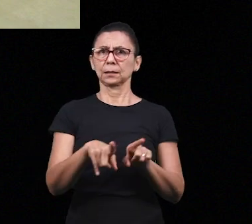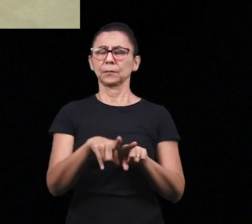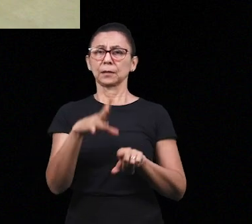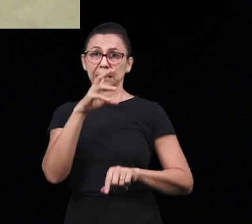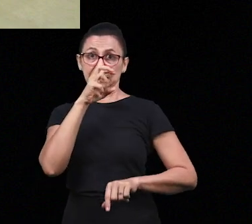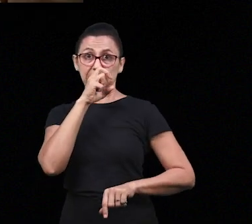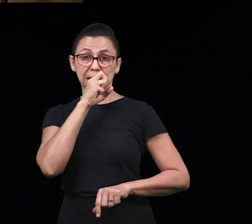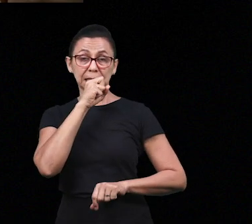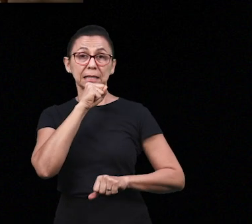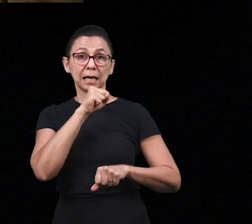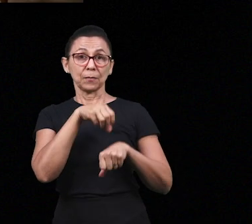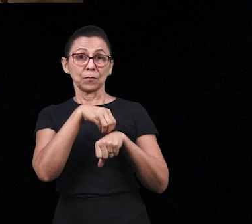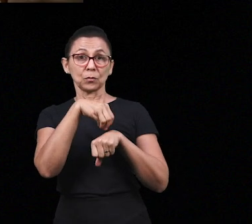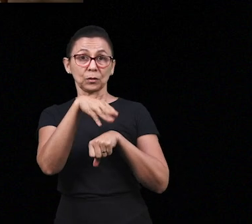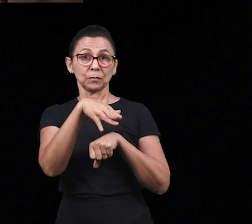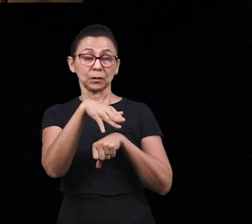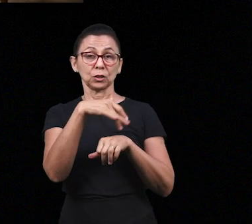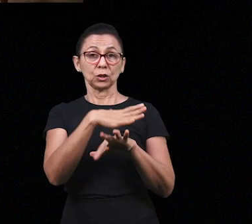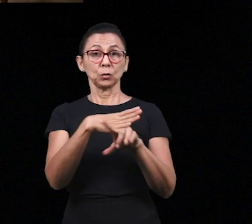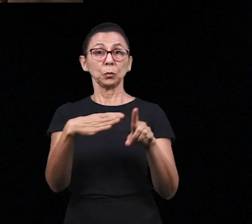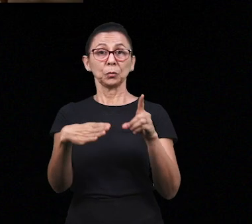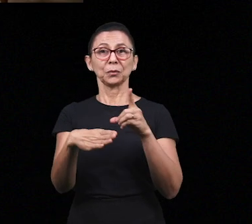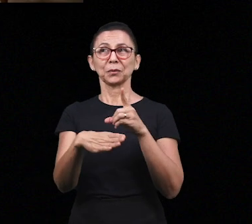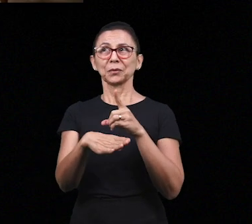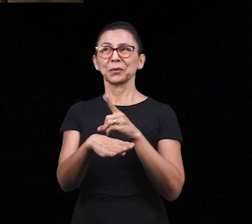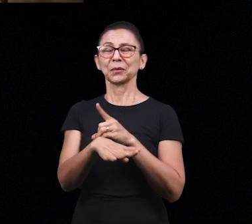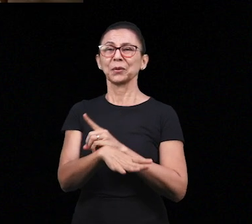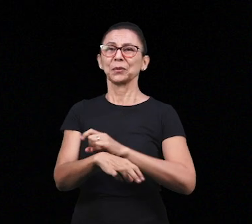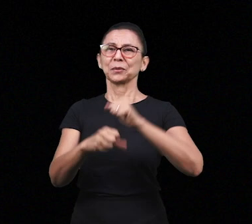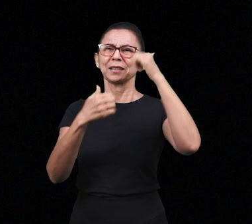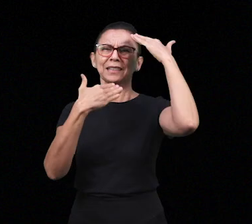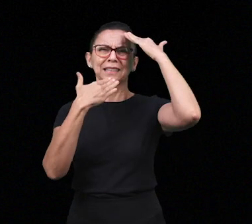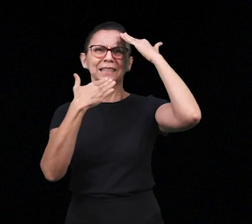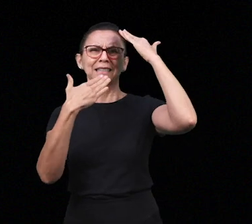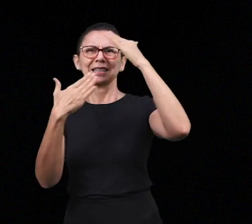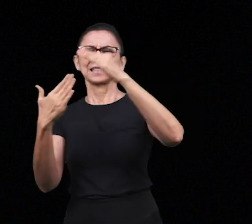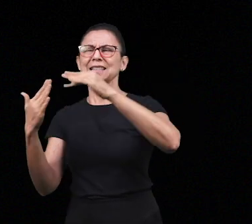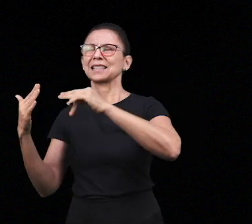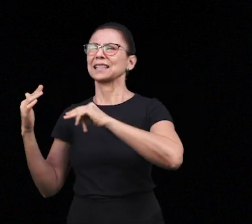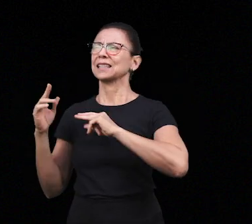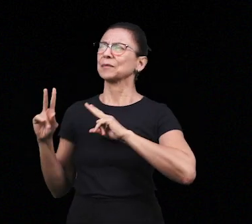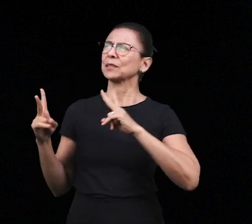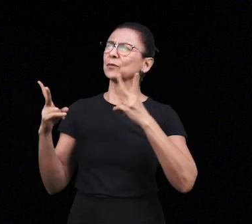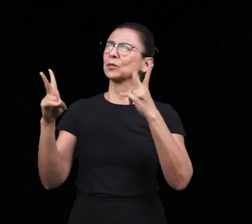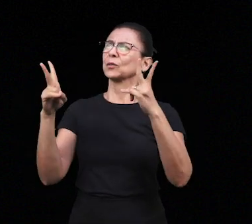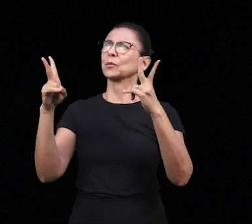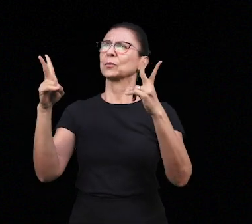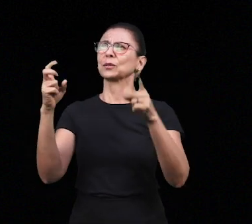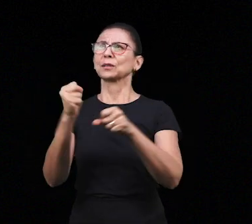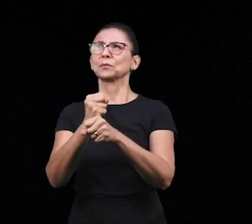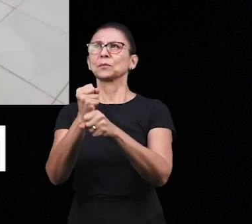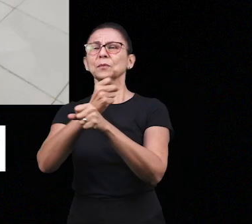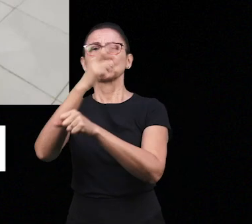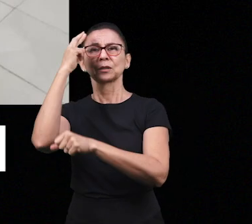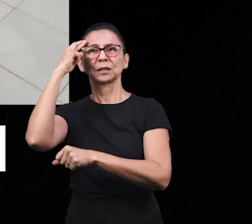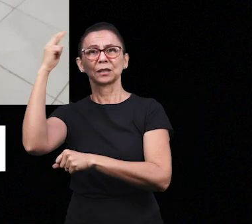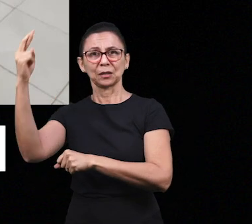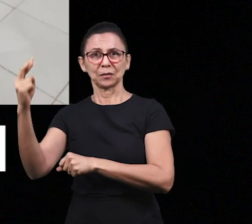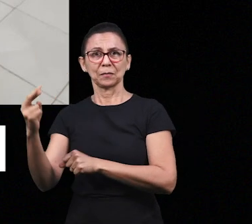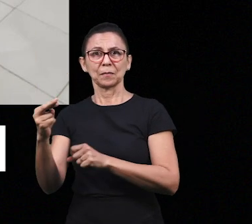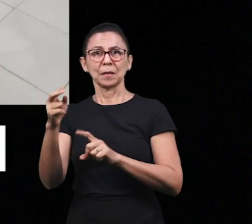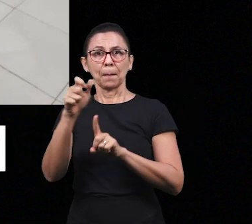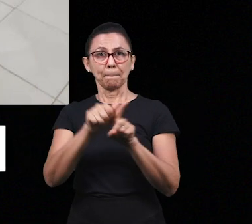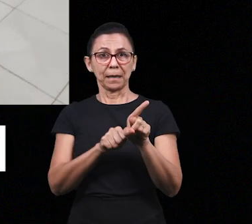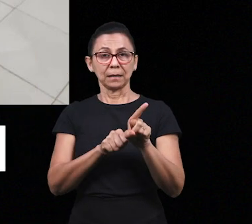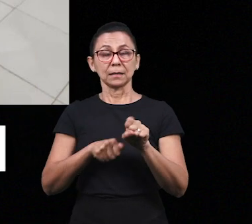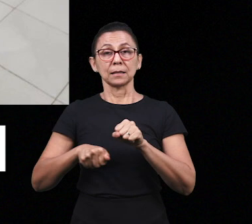allons transmettre un culte de glorification au Seigneur pour une victoire de plus de son œuvre. Pendant tout le mois de septembre, des